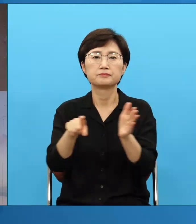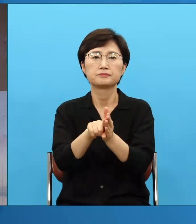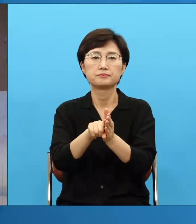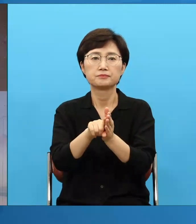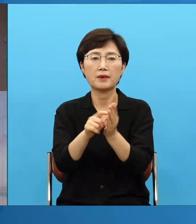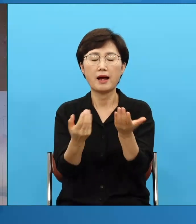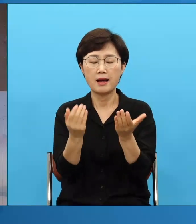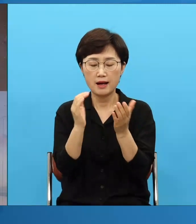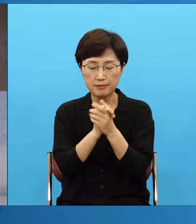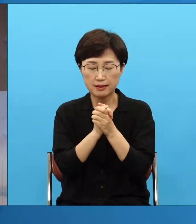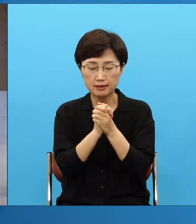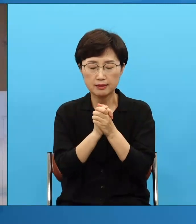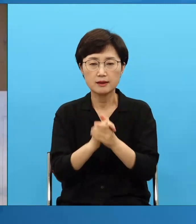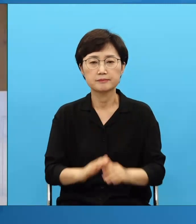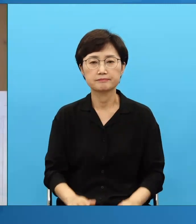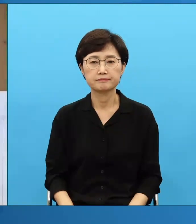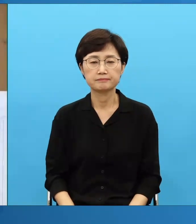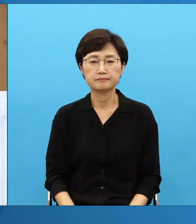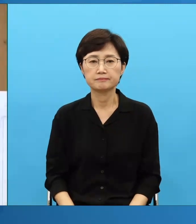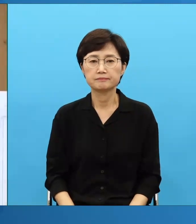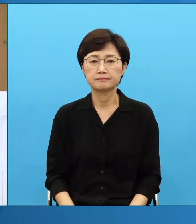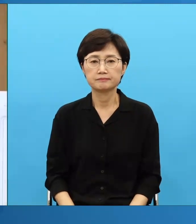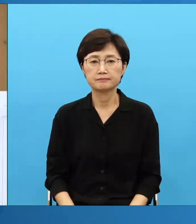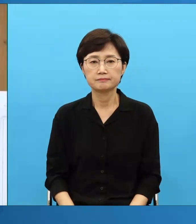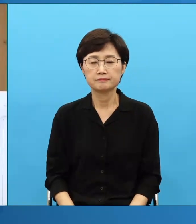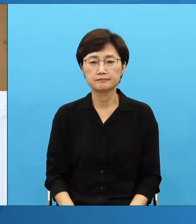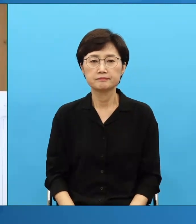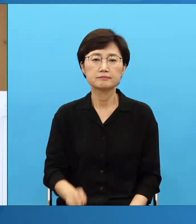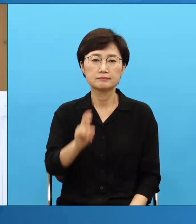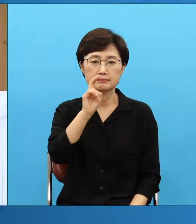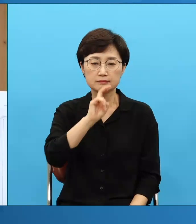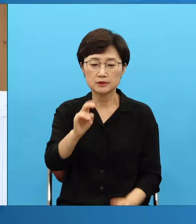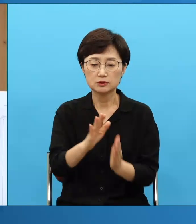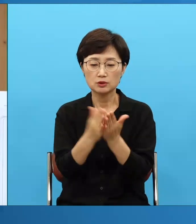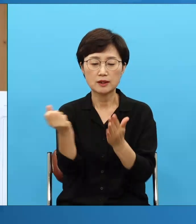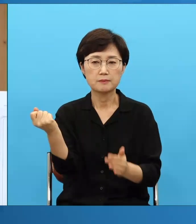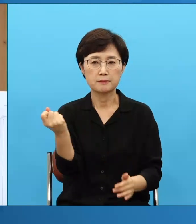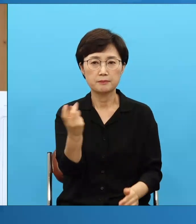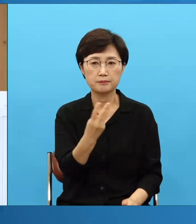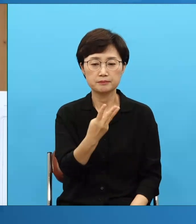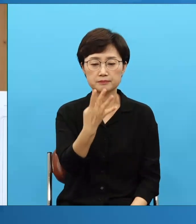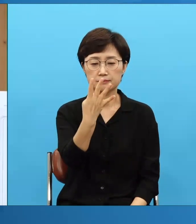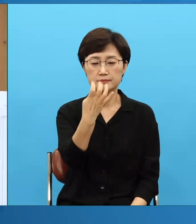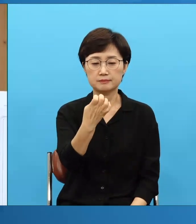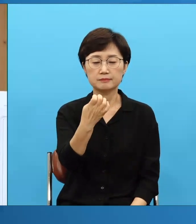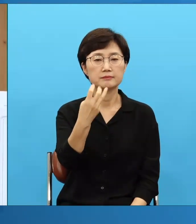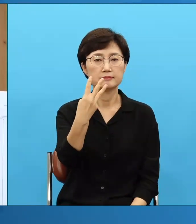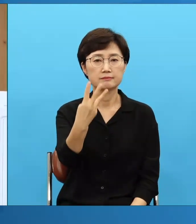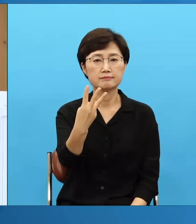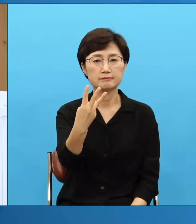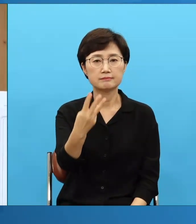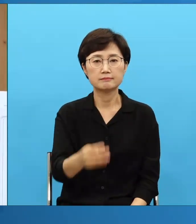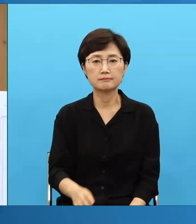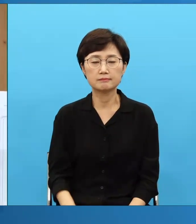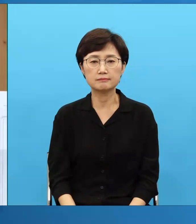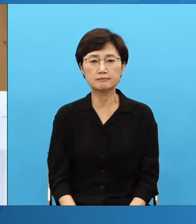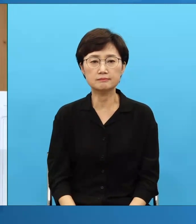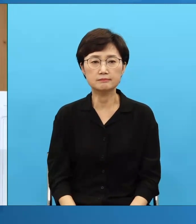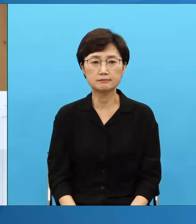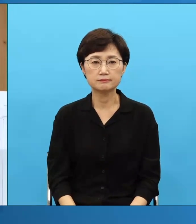것을 믿사옵나이다. 아멘. 찬송가 43장 찬양 드리겠습니다. Let us sing hymn number